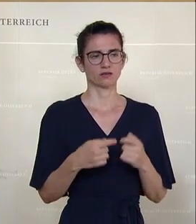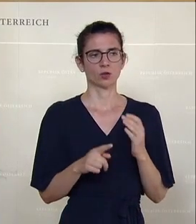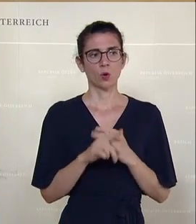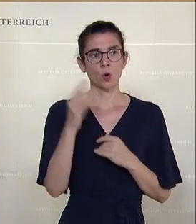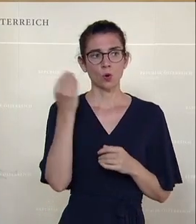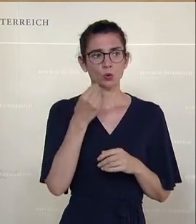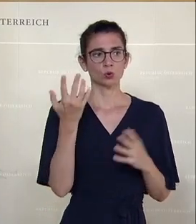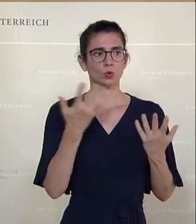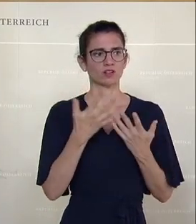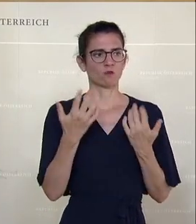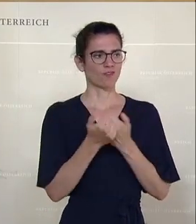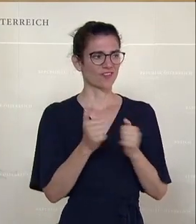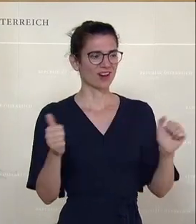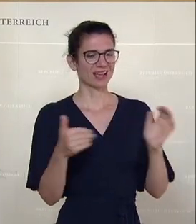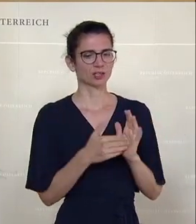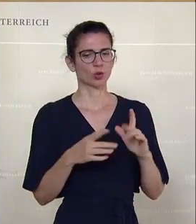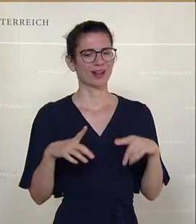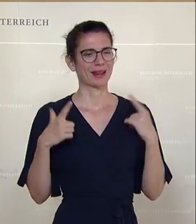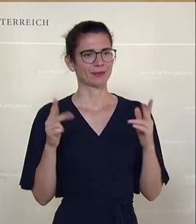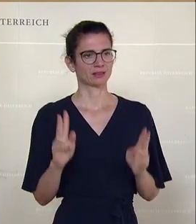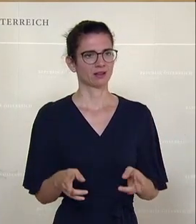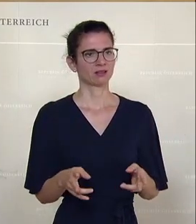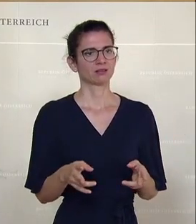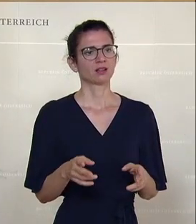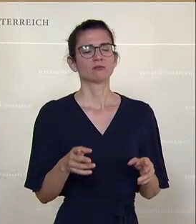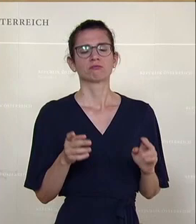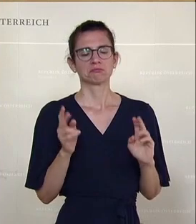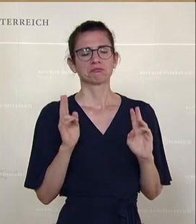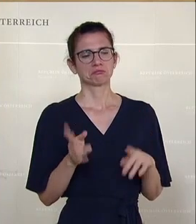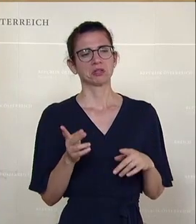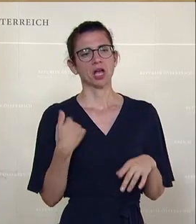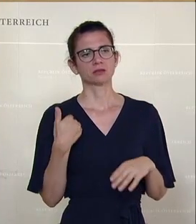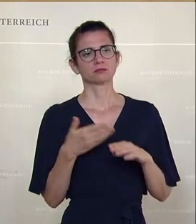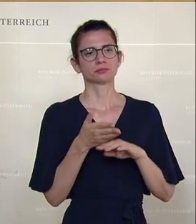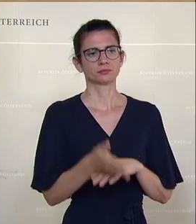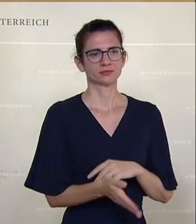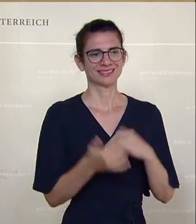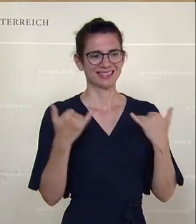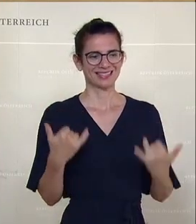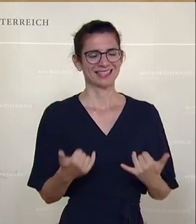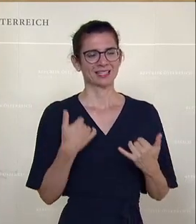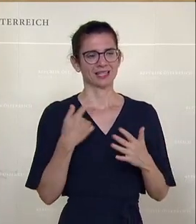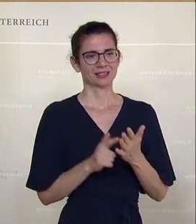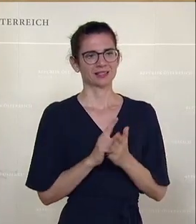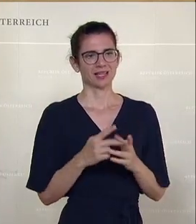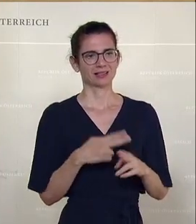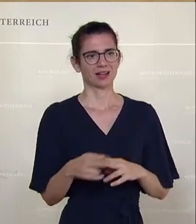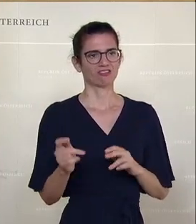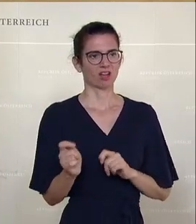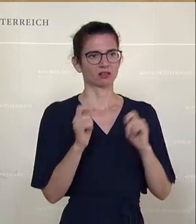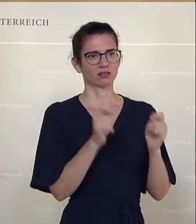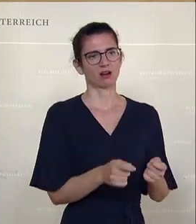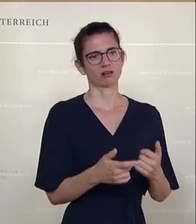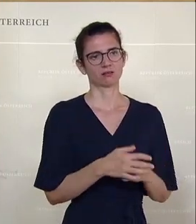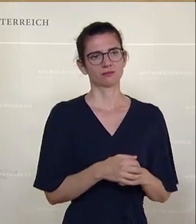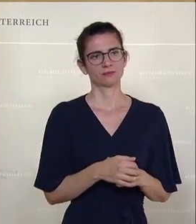wo Freiheit noch gelebt werden soll, auch hinkommen. Und jetzt ist die Zeit reif. Wir haben einen Antrag eingebracht